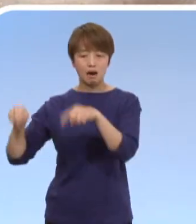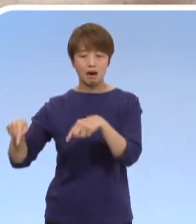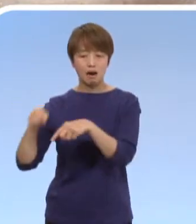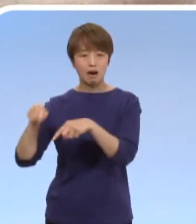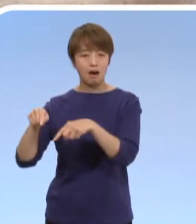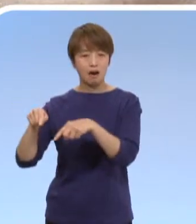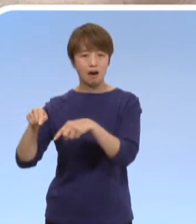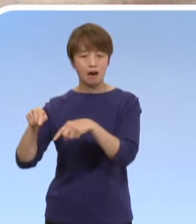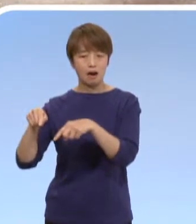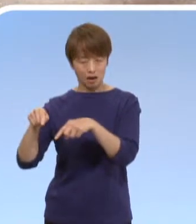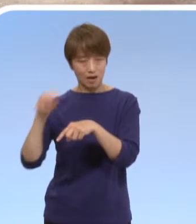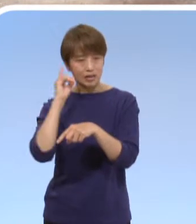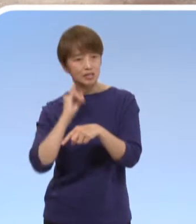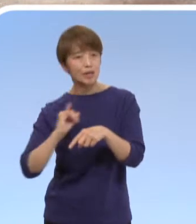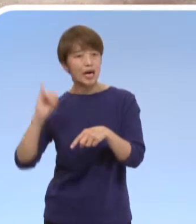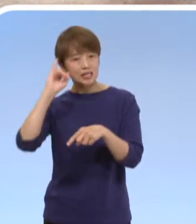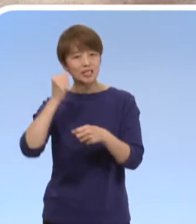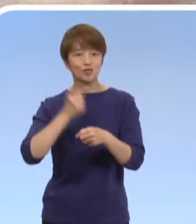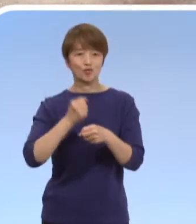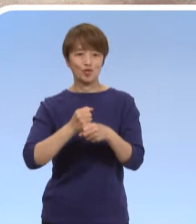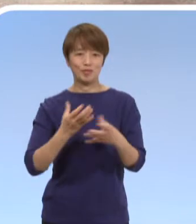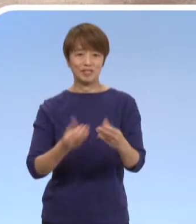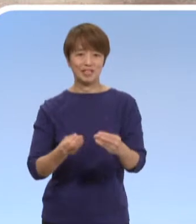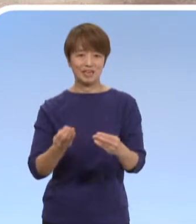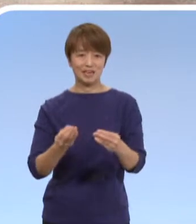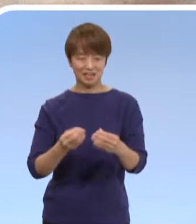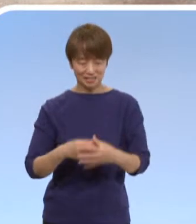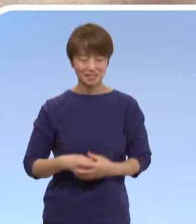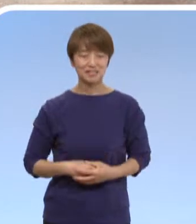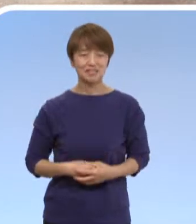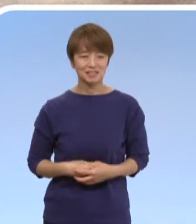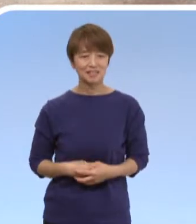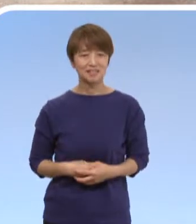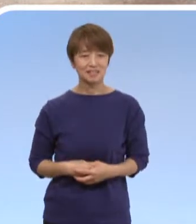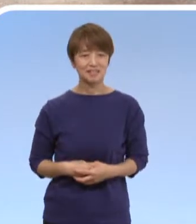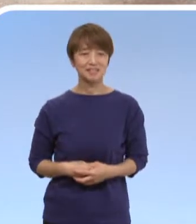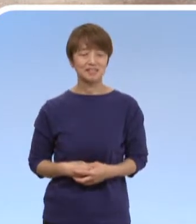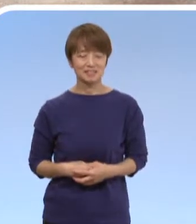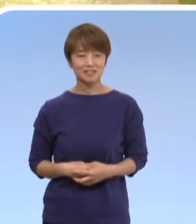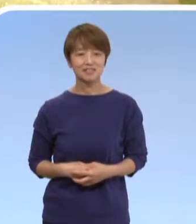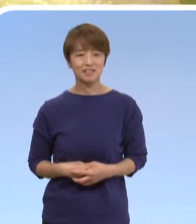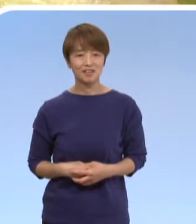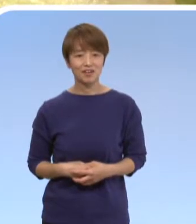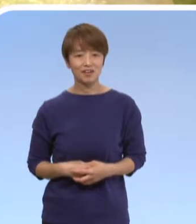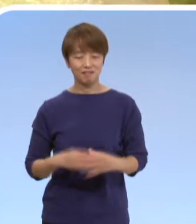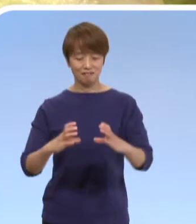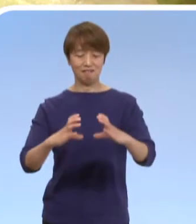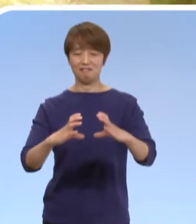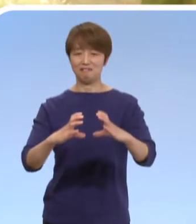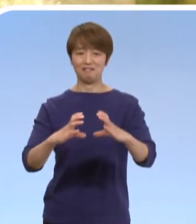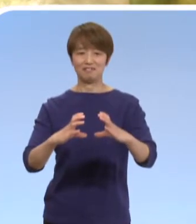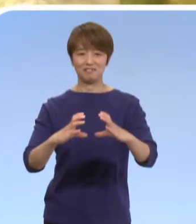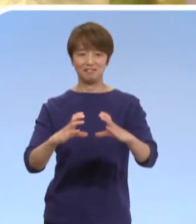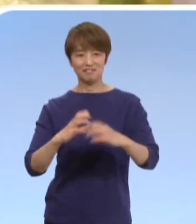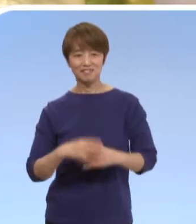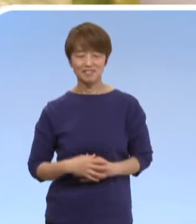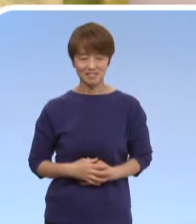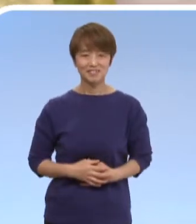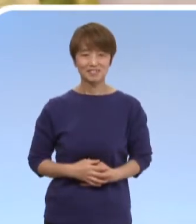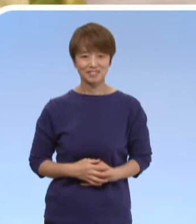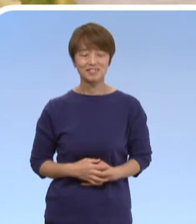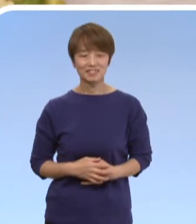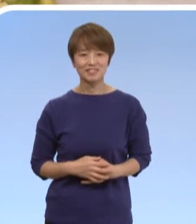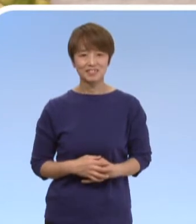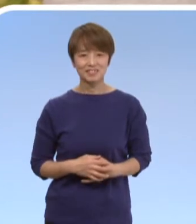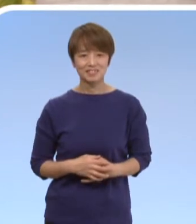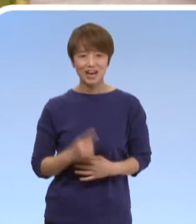ナガワのキャラクターイナボーをモチーフにしたトリトンオリジナルのハンバーガーです。 見るからにボリューム満